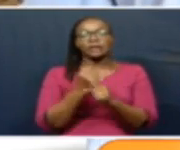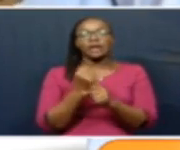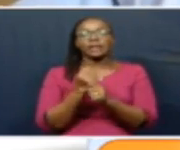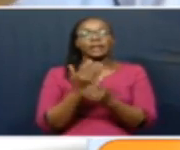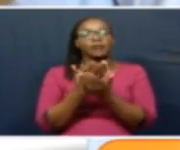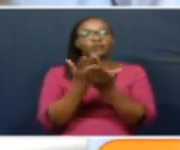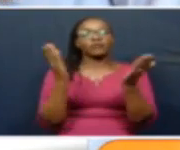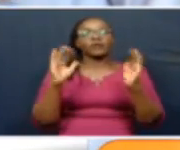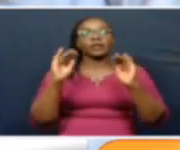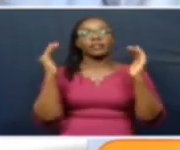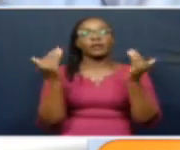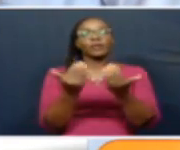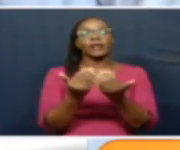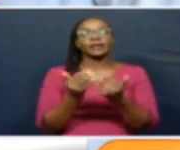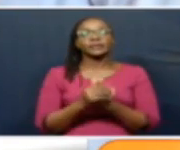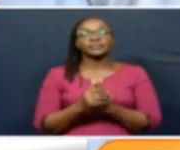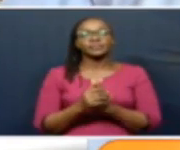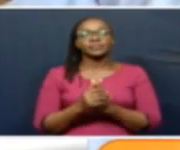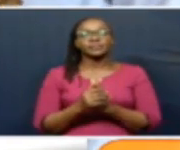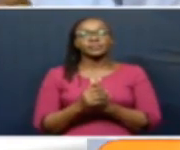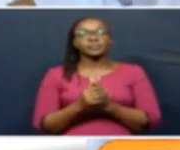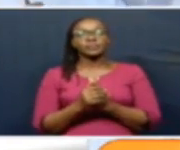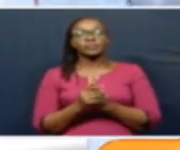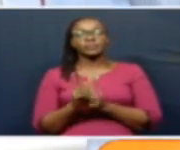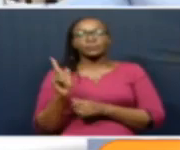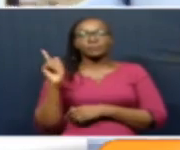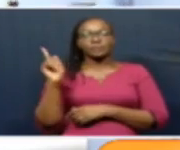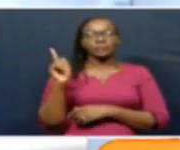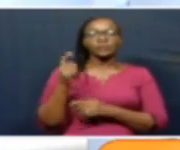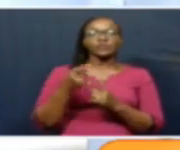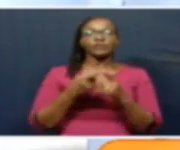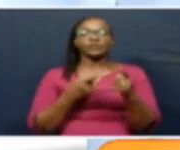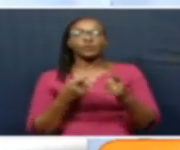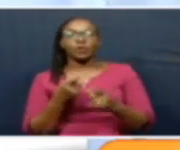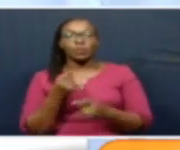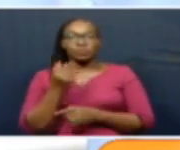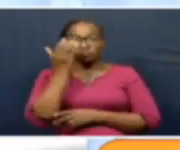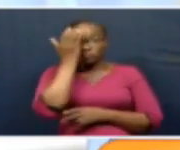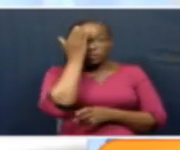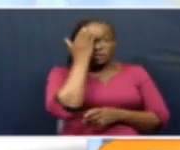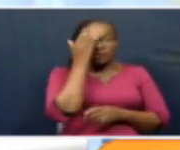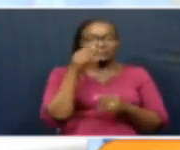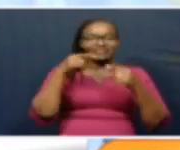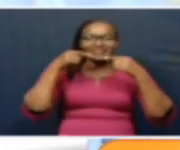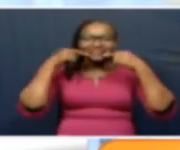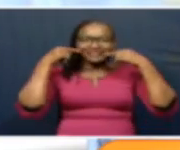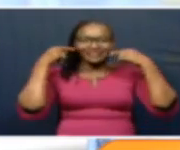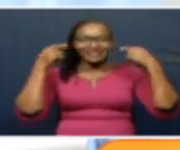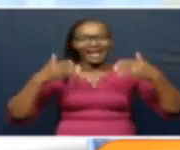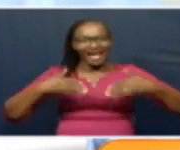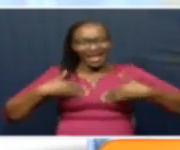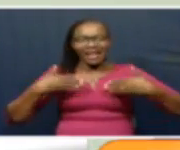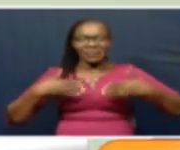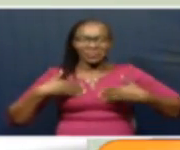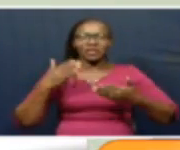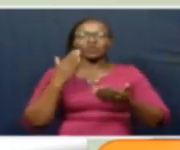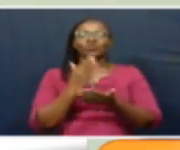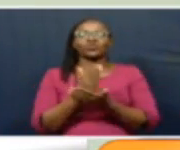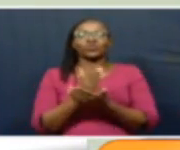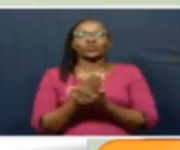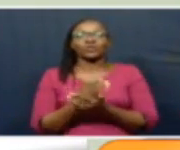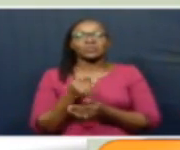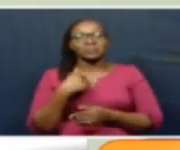Abdi Gawad Bagat Ibrahim, raia wa Misri, leo anatabasamu kwa bashasha asiweze kuficha furaha yake.